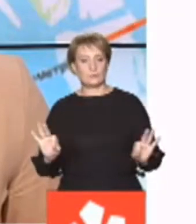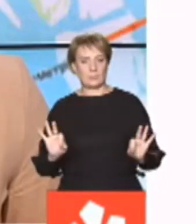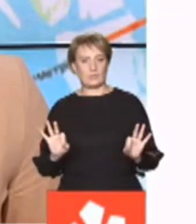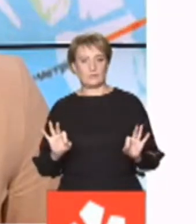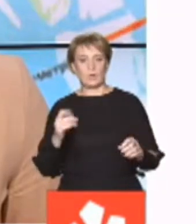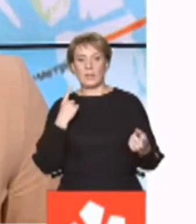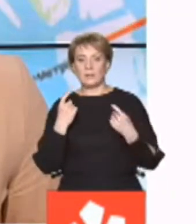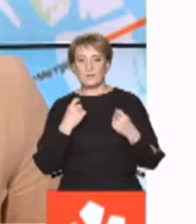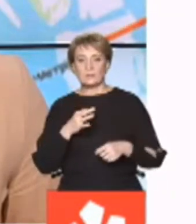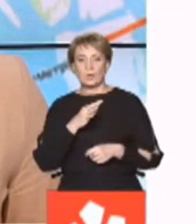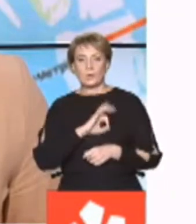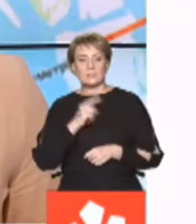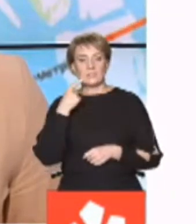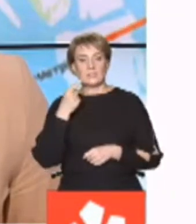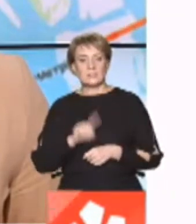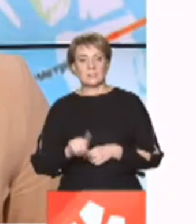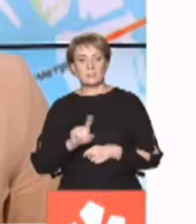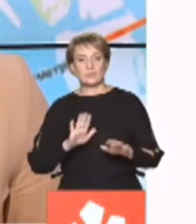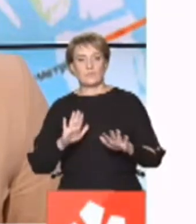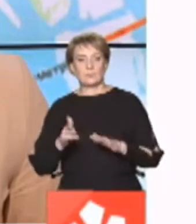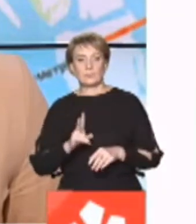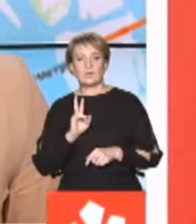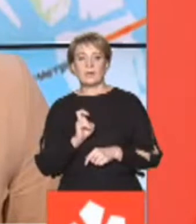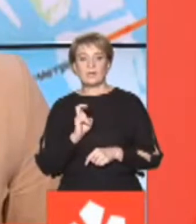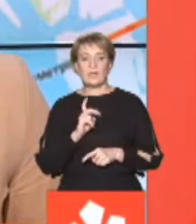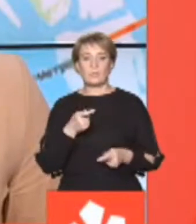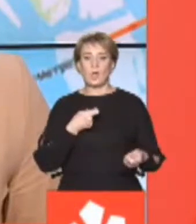інформацію. Дійсно корисно знати, що відбувається, щоб якось тоді